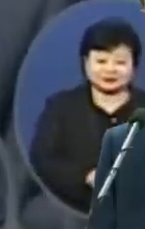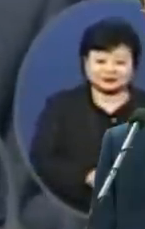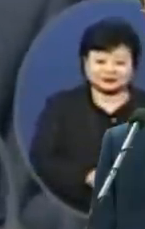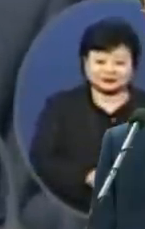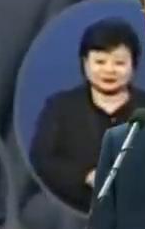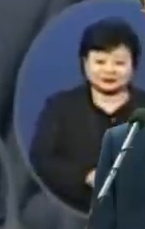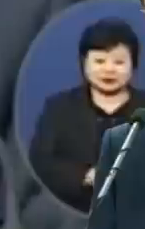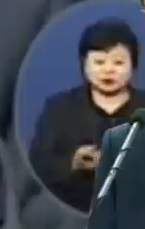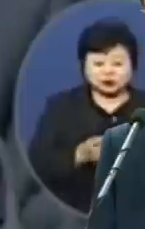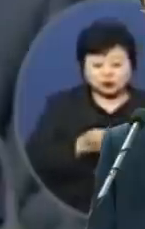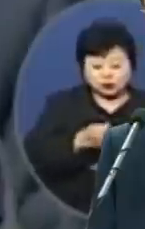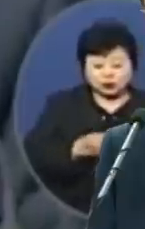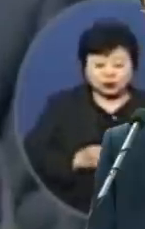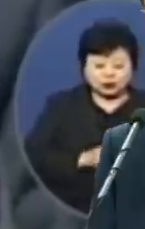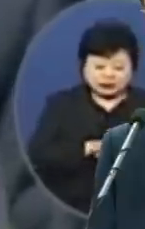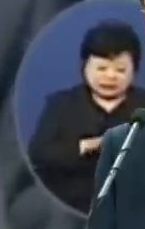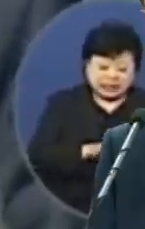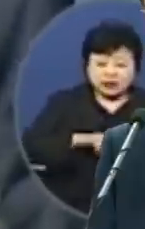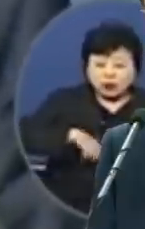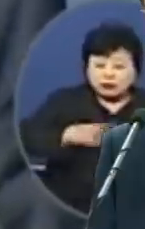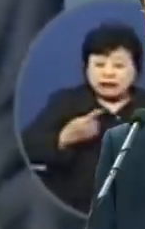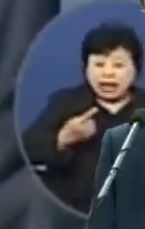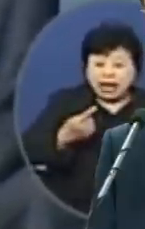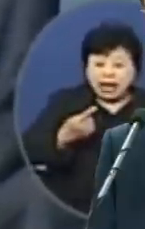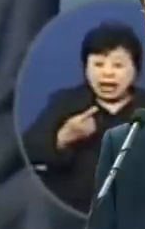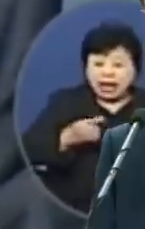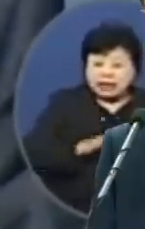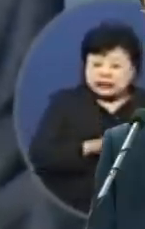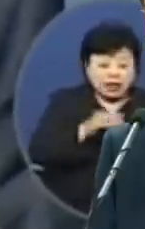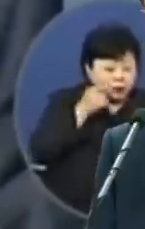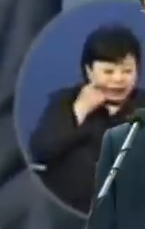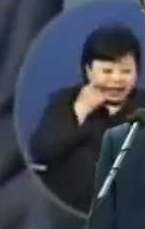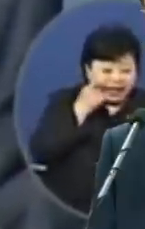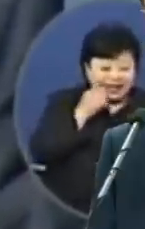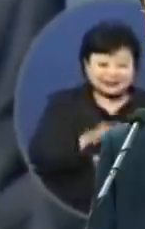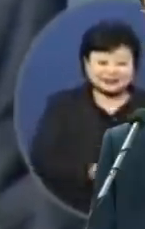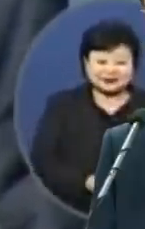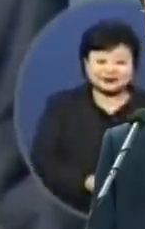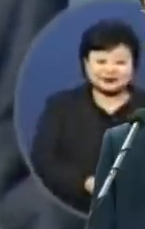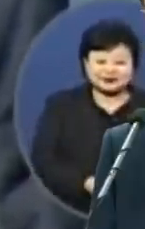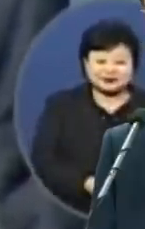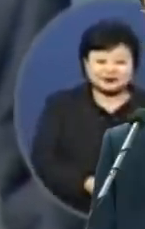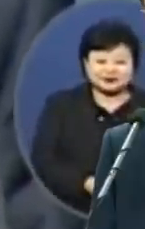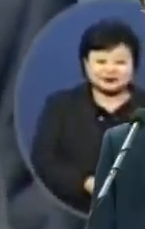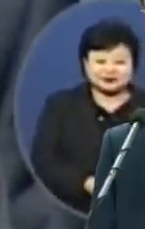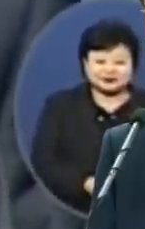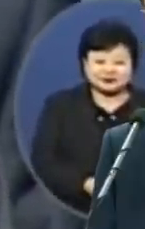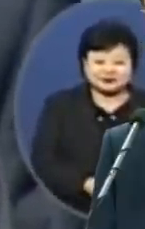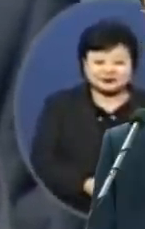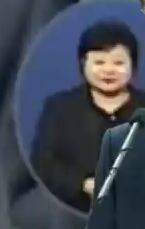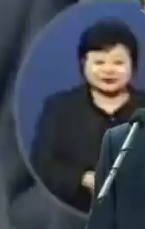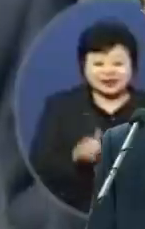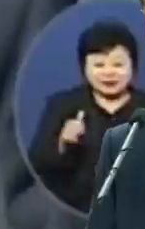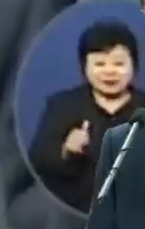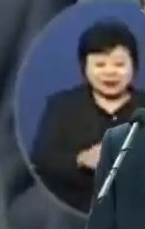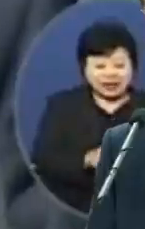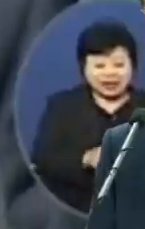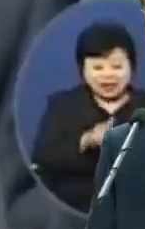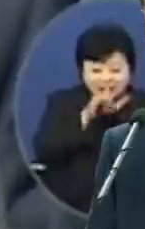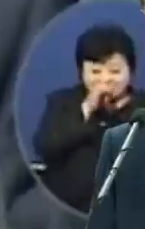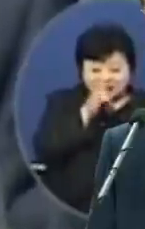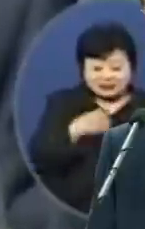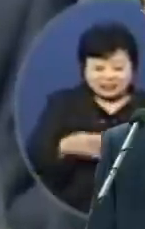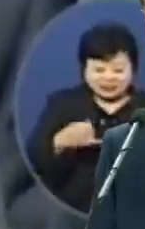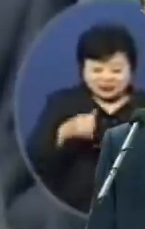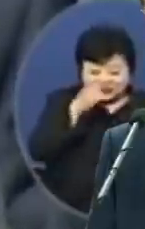있어야 사랑을 하지요. 혼자서 허공 중에 사랑을 할 수는 없지 않아요. 여러분 남편이 있든지 아내가 있든지